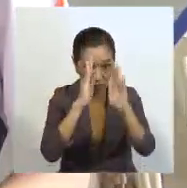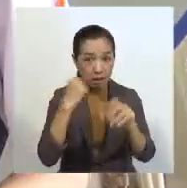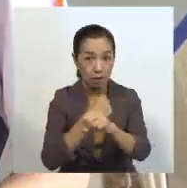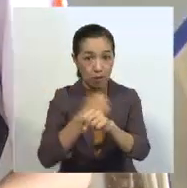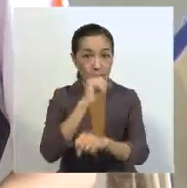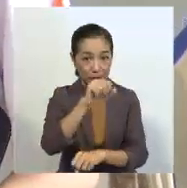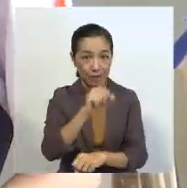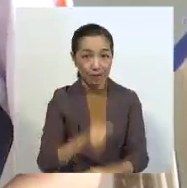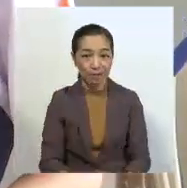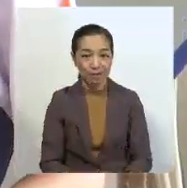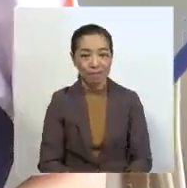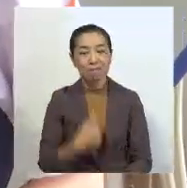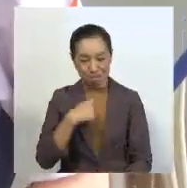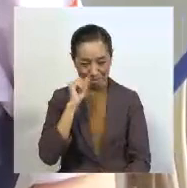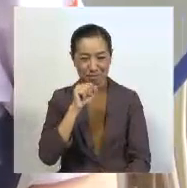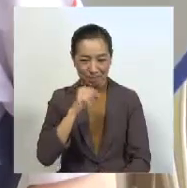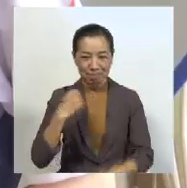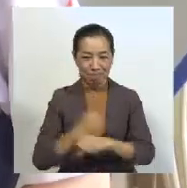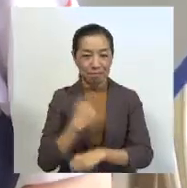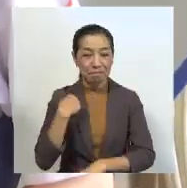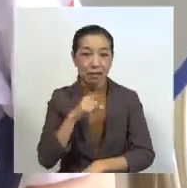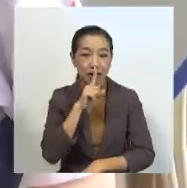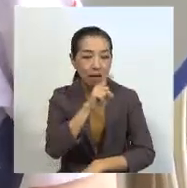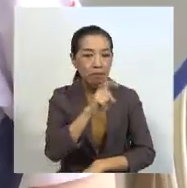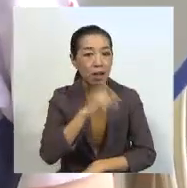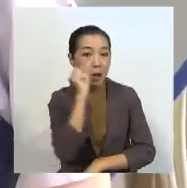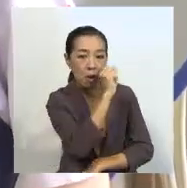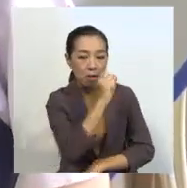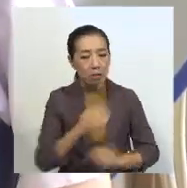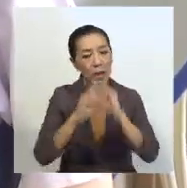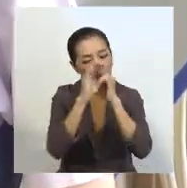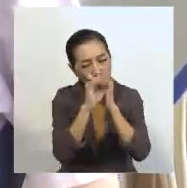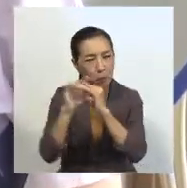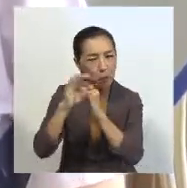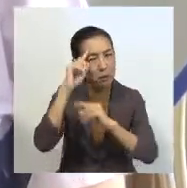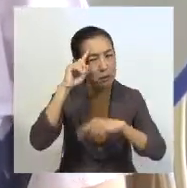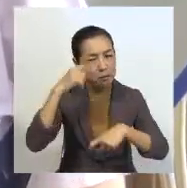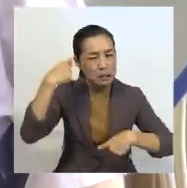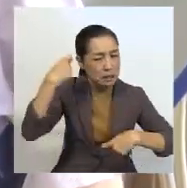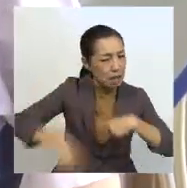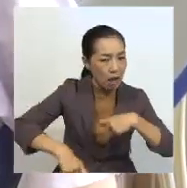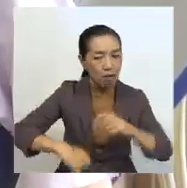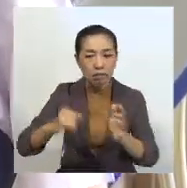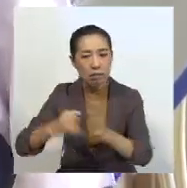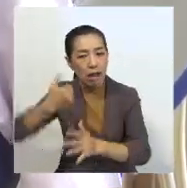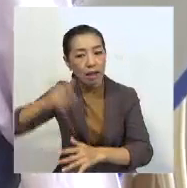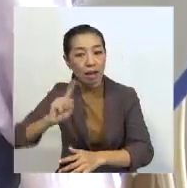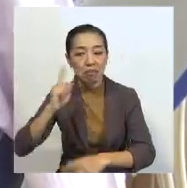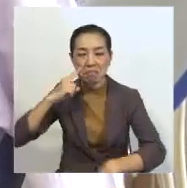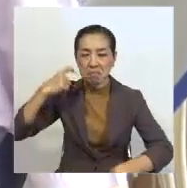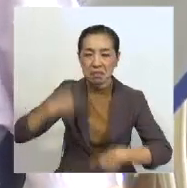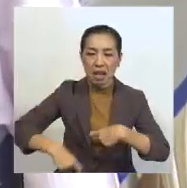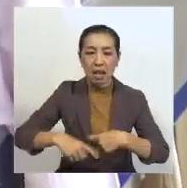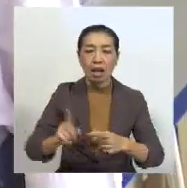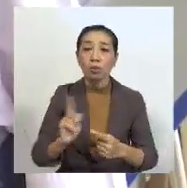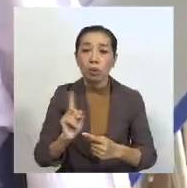จซ ้ อม ใช่ แต่ชอบเพลงไหนยากสุดยากง่ายมันคือตรงไหน ยากคือ